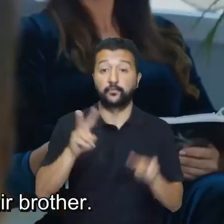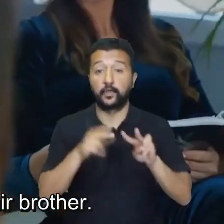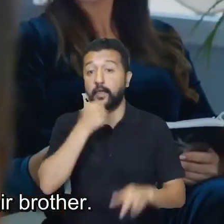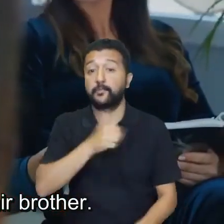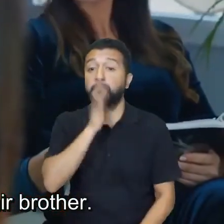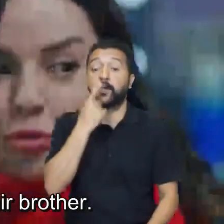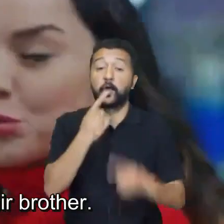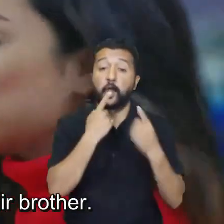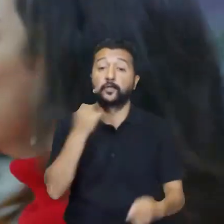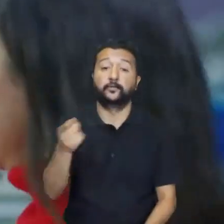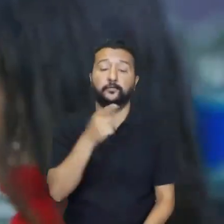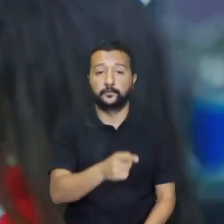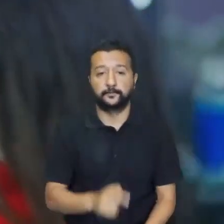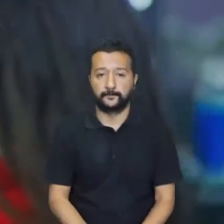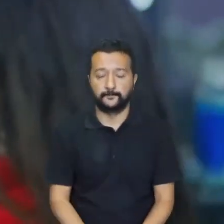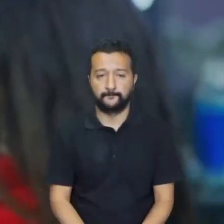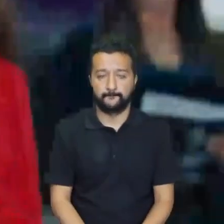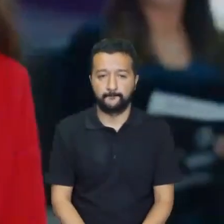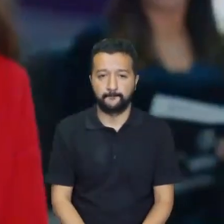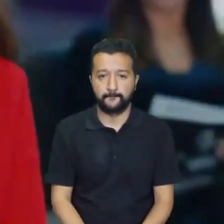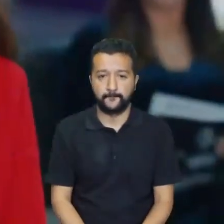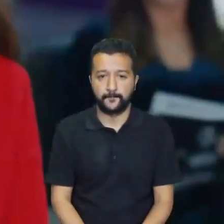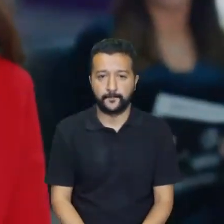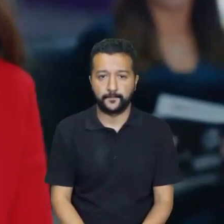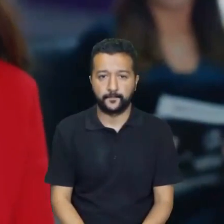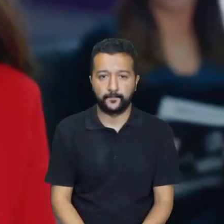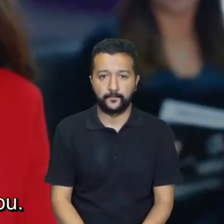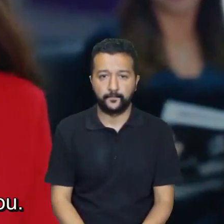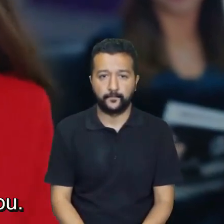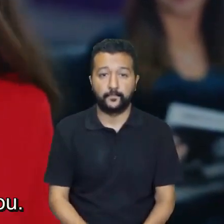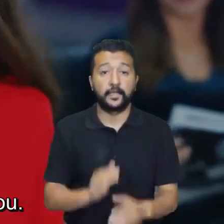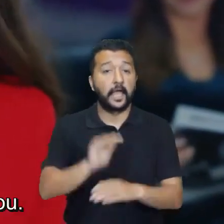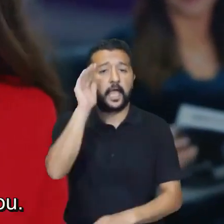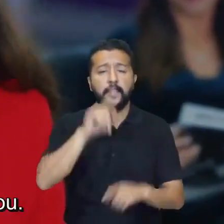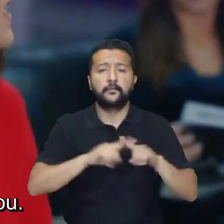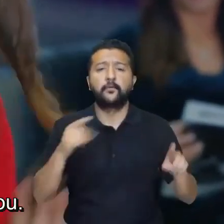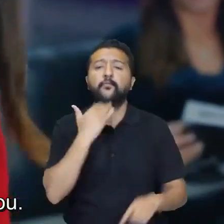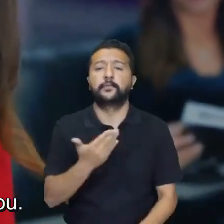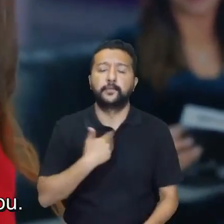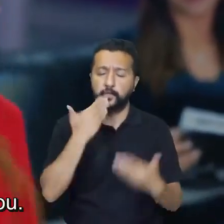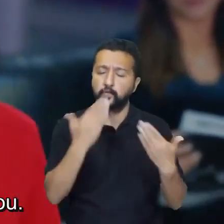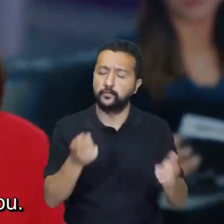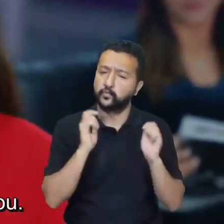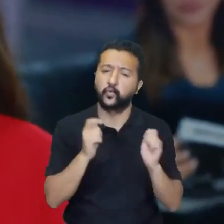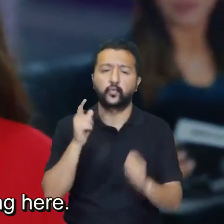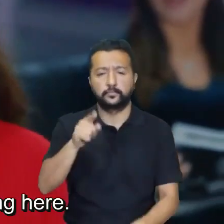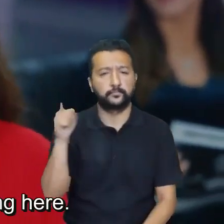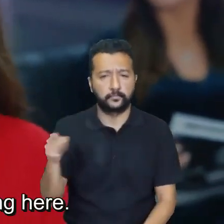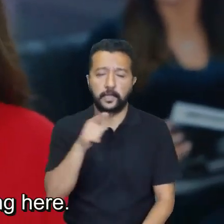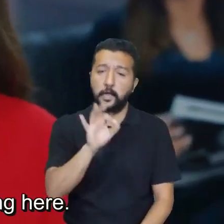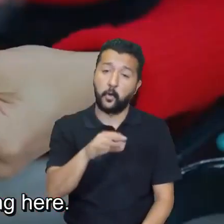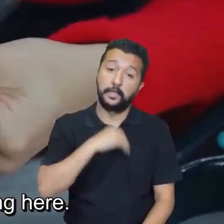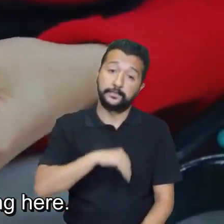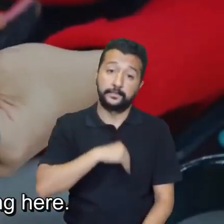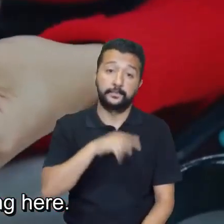abiyi bilmezmiş gibi konuşuyorsunuz. Emel oval yüzlü, uzun saçlı kumral. Hayatta olmaz öyle bir şey, ben size söyleyeyim. Sen